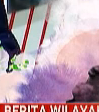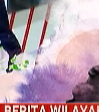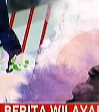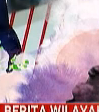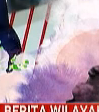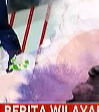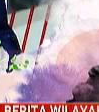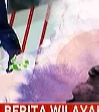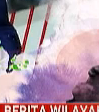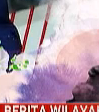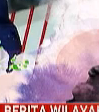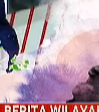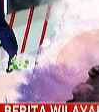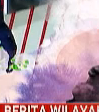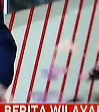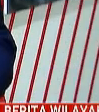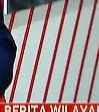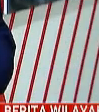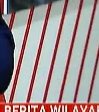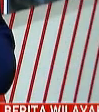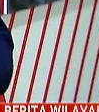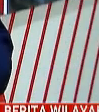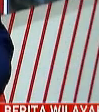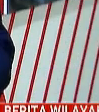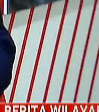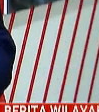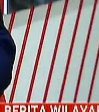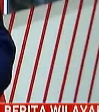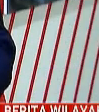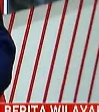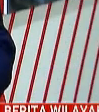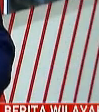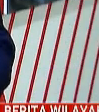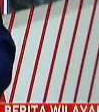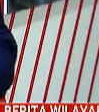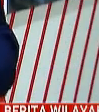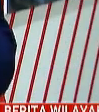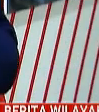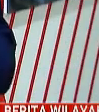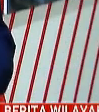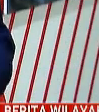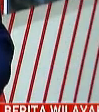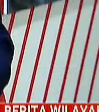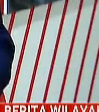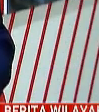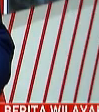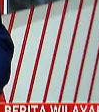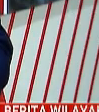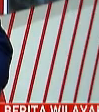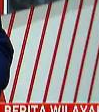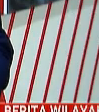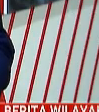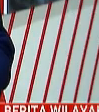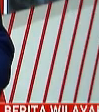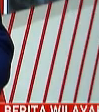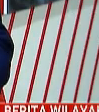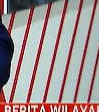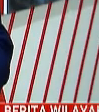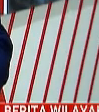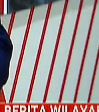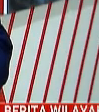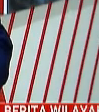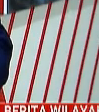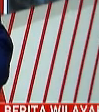2021, genaplah 75 tahun, stesen penyiaran ulung negara ini terus bersinar dan maju ke hadapan dari